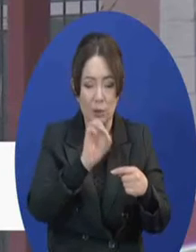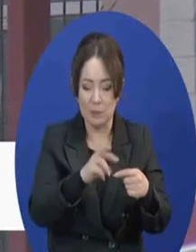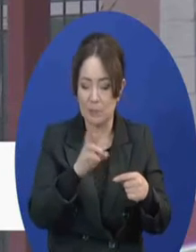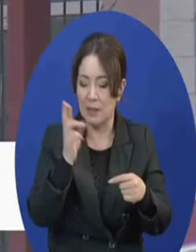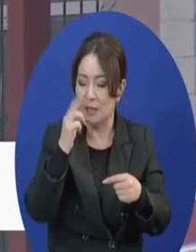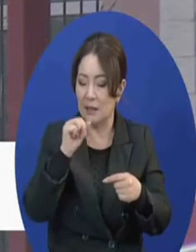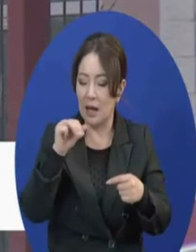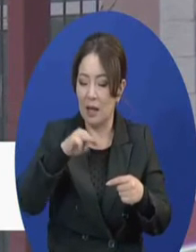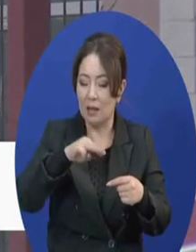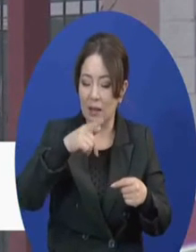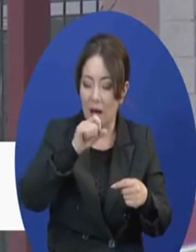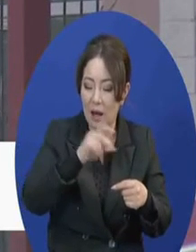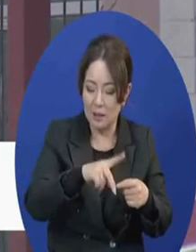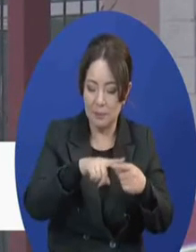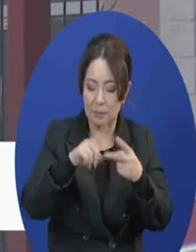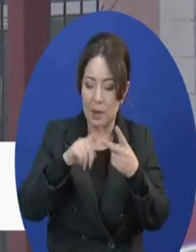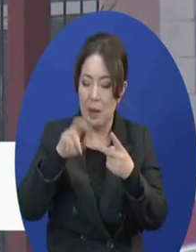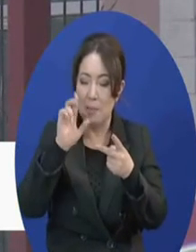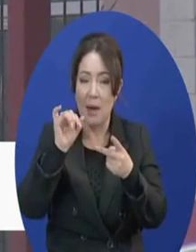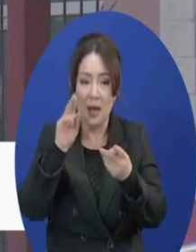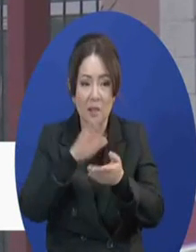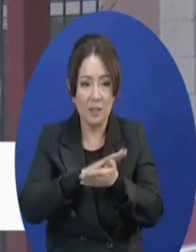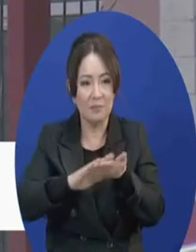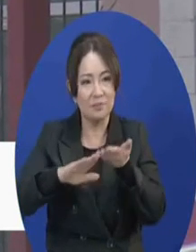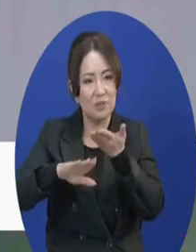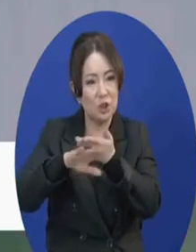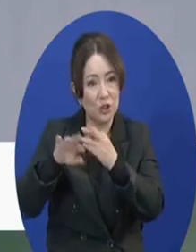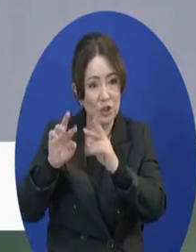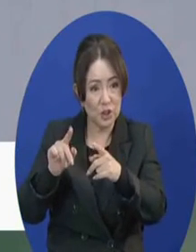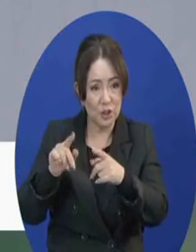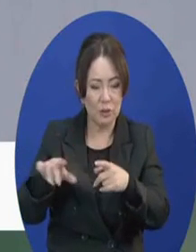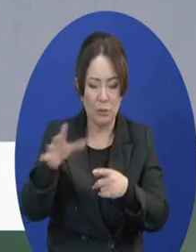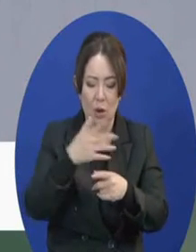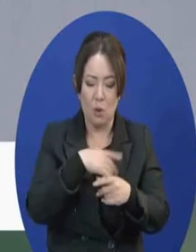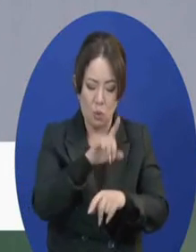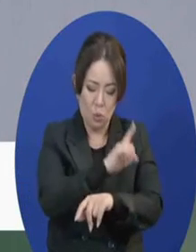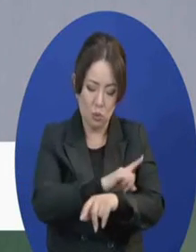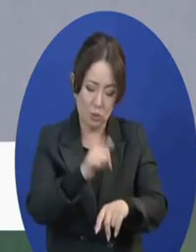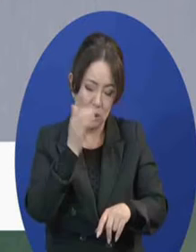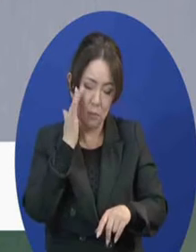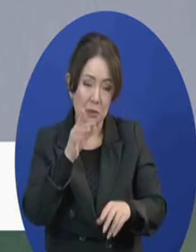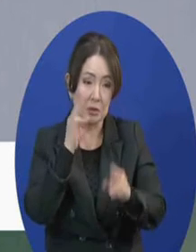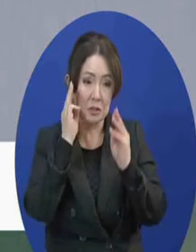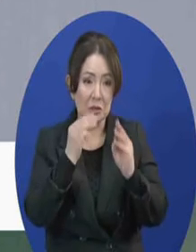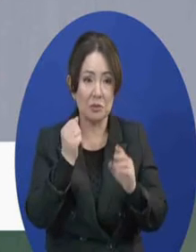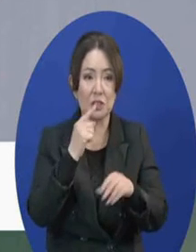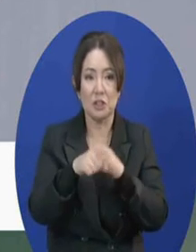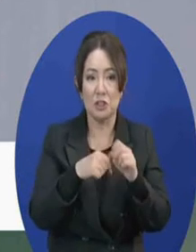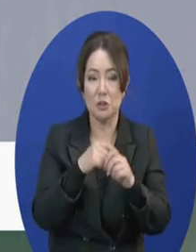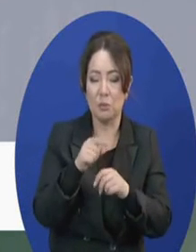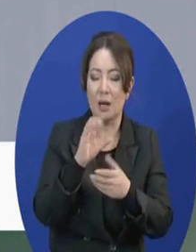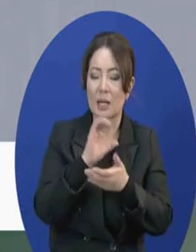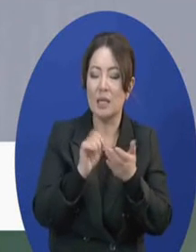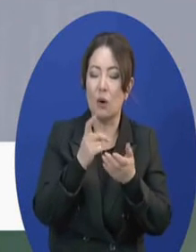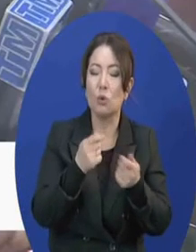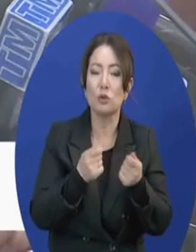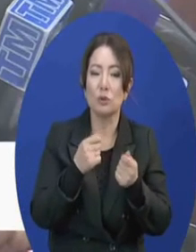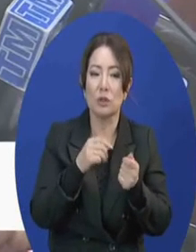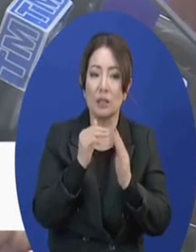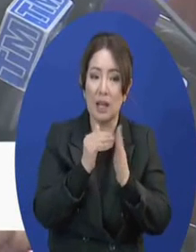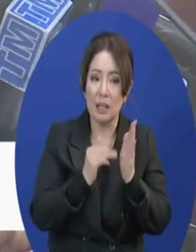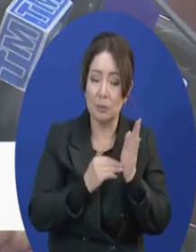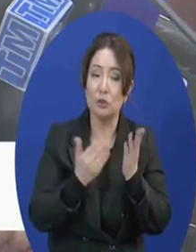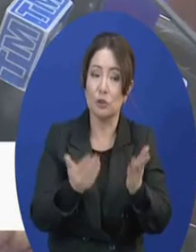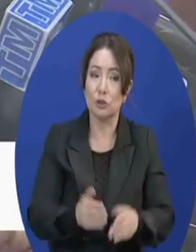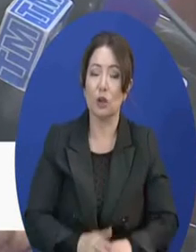салбарын шинжилгээгээд санхүү хөрөнгийн зах зээлийн хөгжилд томоохон үр дүнтэй болохын шийдвэр гаргасан жил байсан гэдгийг санхүүгийн зохицуулах хорооноос